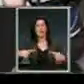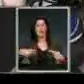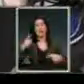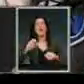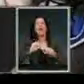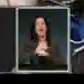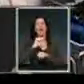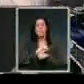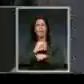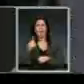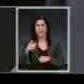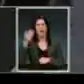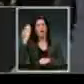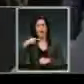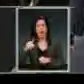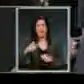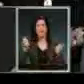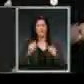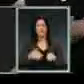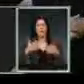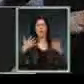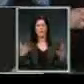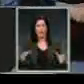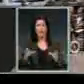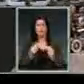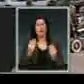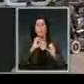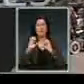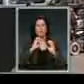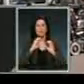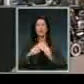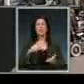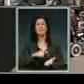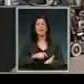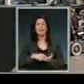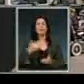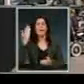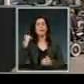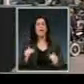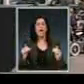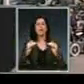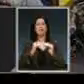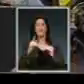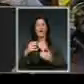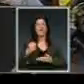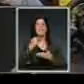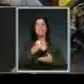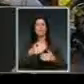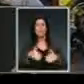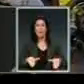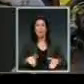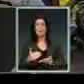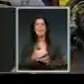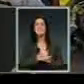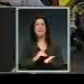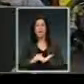גדולה ומתוקשרת, שבמרכזה דרישה מרכזית של מטה המאבק, השוואת קצבת הנחות לשכר המינימום. דרישות אחרות